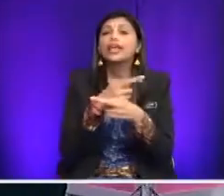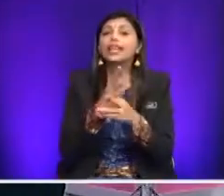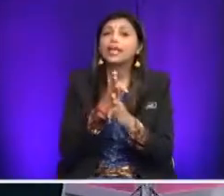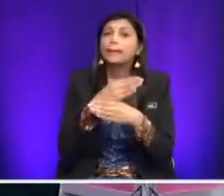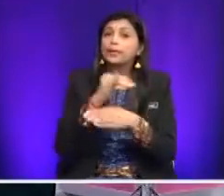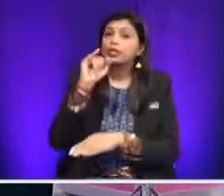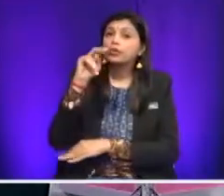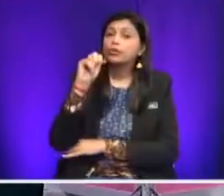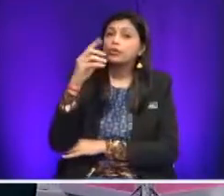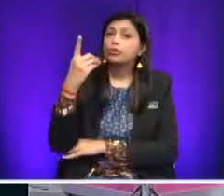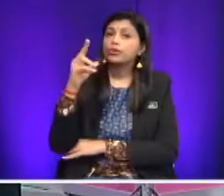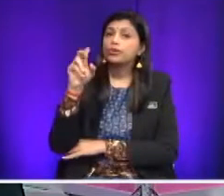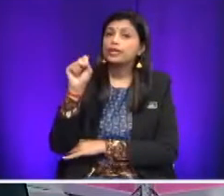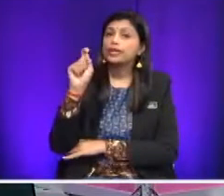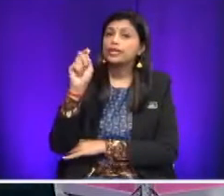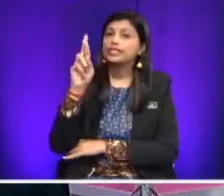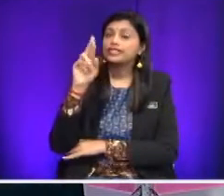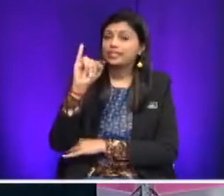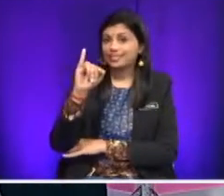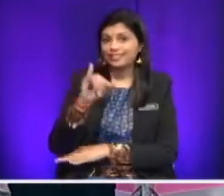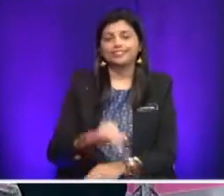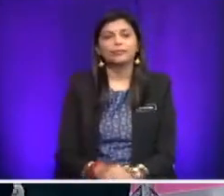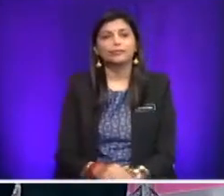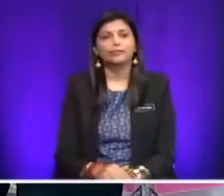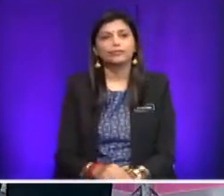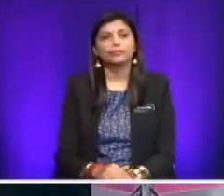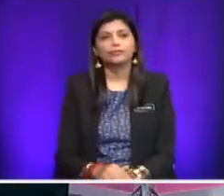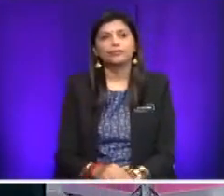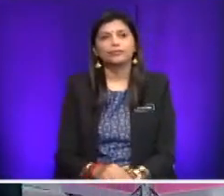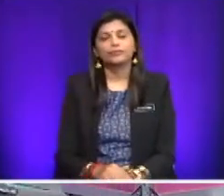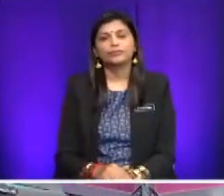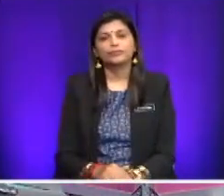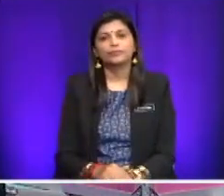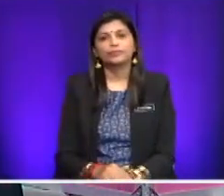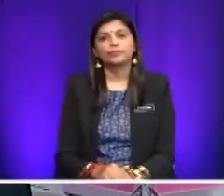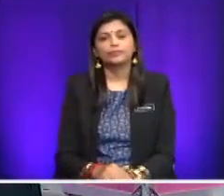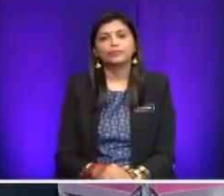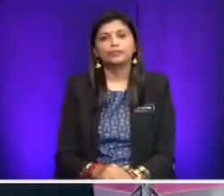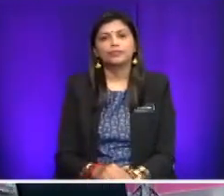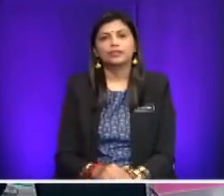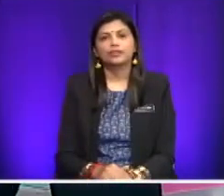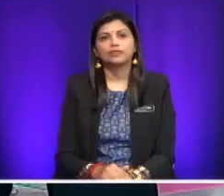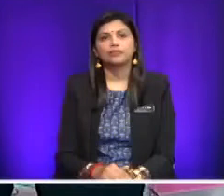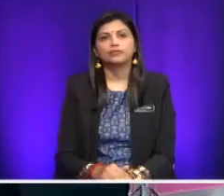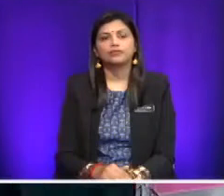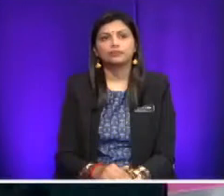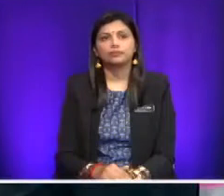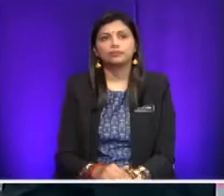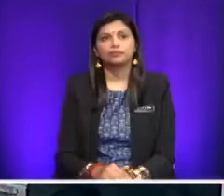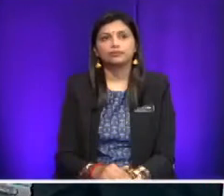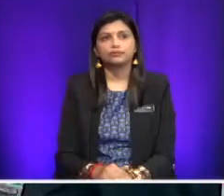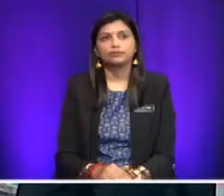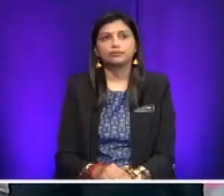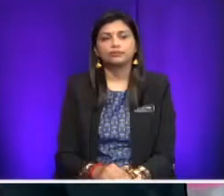pahami dulu dan Hayati dulu apa itu standart pembelajaran rekabentuk industri Oke sejak pembelajaran Oke sejak